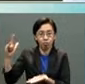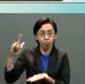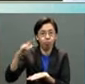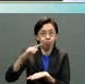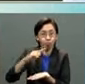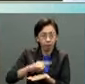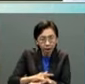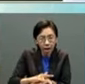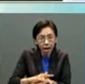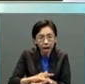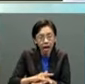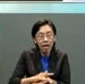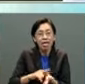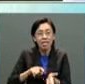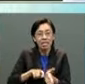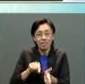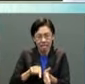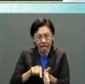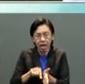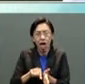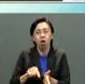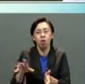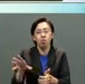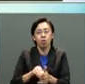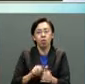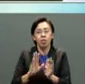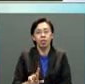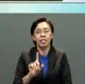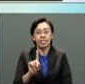นะครับแล้วมาติดเชื้อในประเทศไทยเรา1ราย